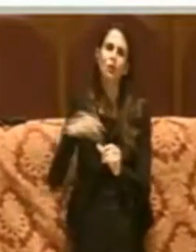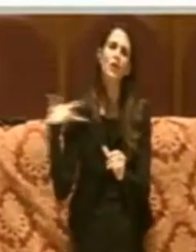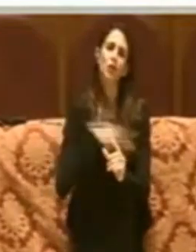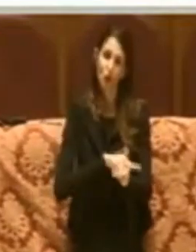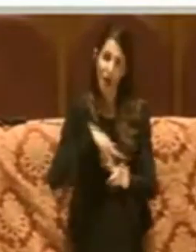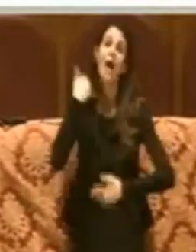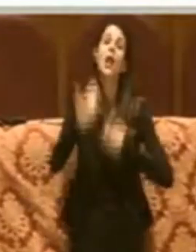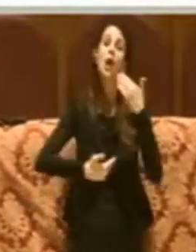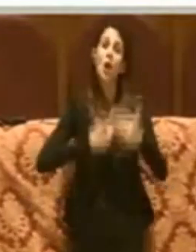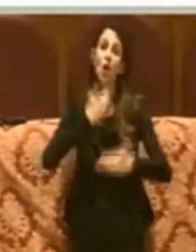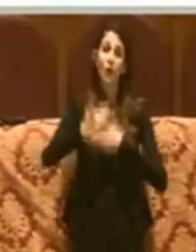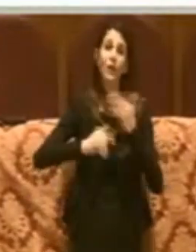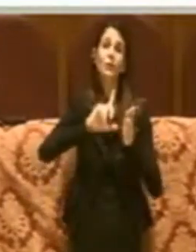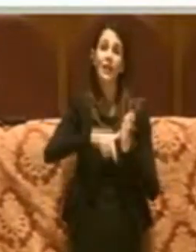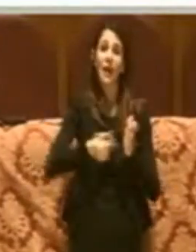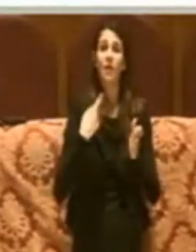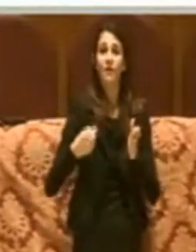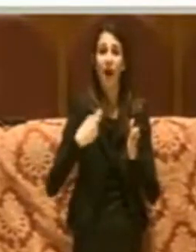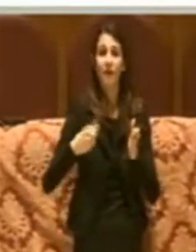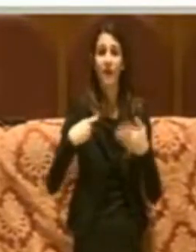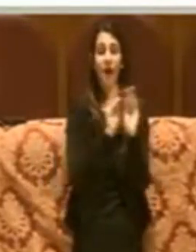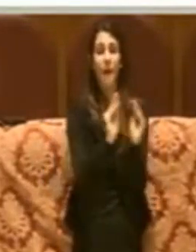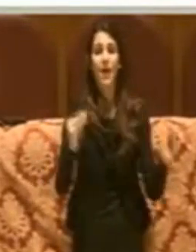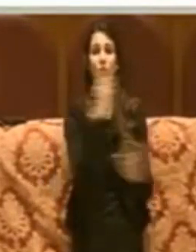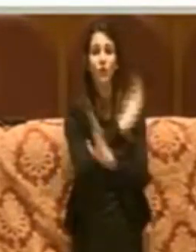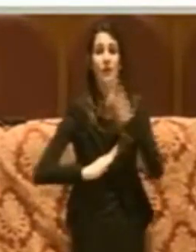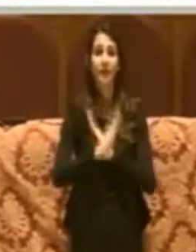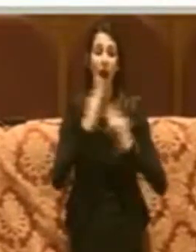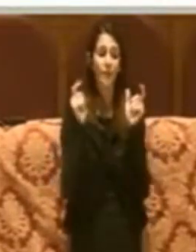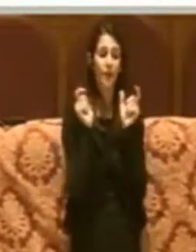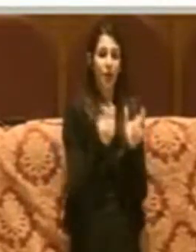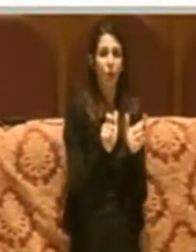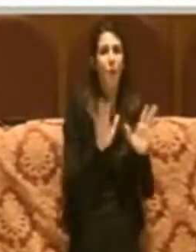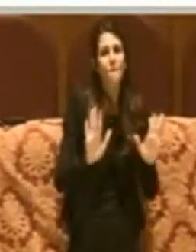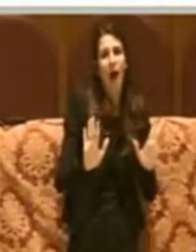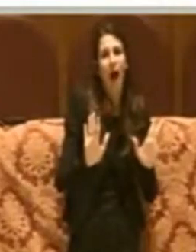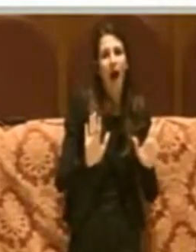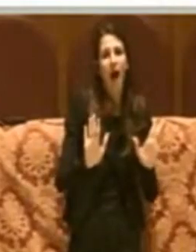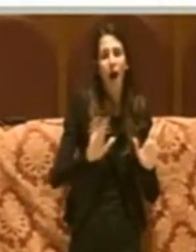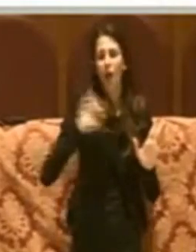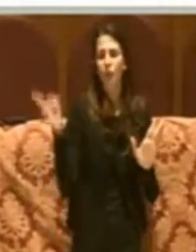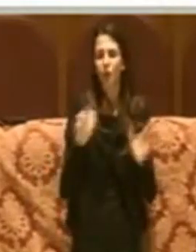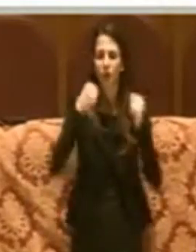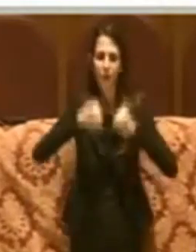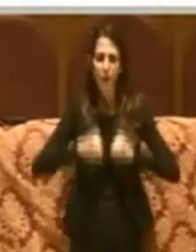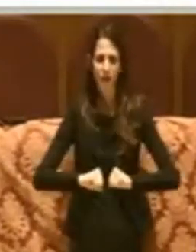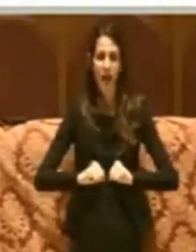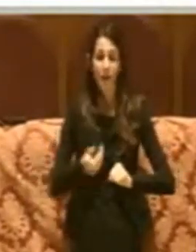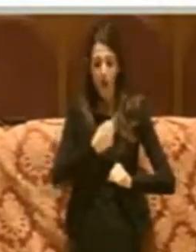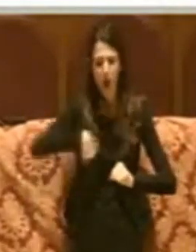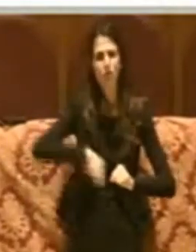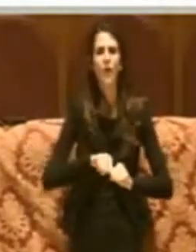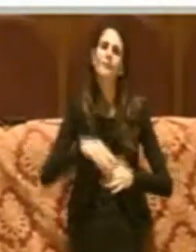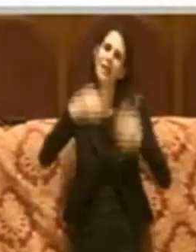per questa tipologia di soggetti e non la dobbiamo vincolare a chi la fa, quindi noi ci asterremo. Grazie.